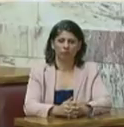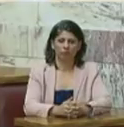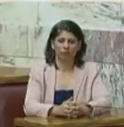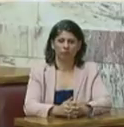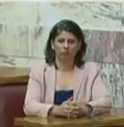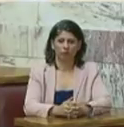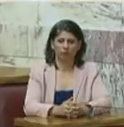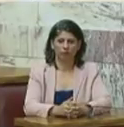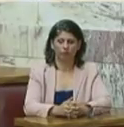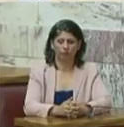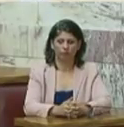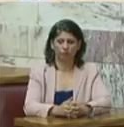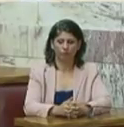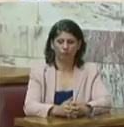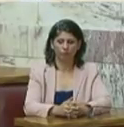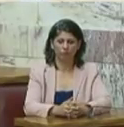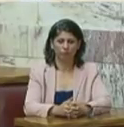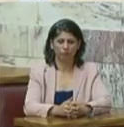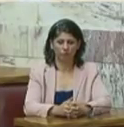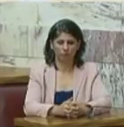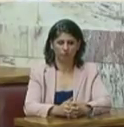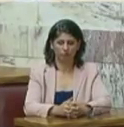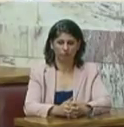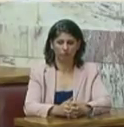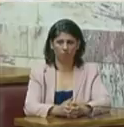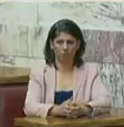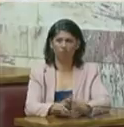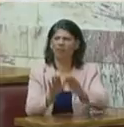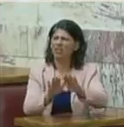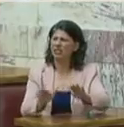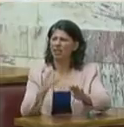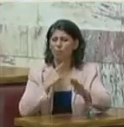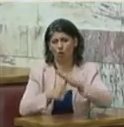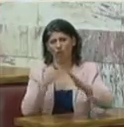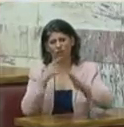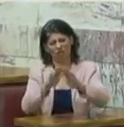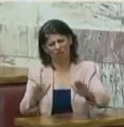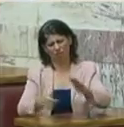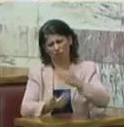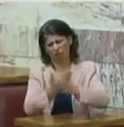Πόσα να θυμηθεί ήσυχα, κανείς. Παρακαλώ, ήσυχα, είναι και πρωί. Ήσυχα. Εντάξει.